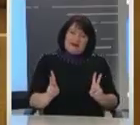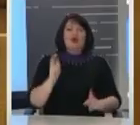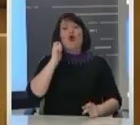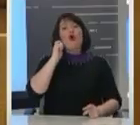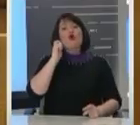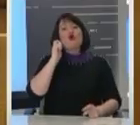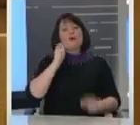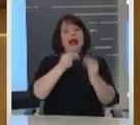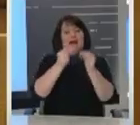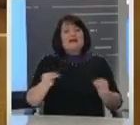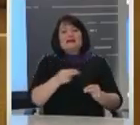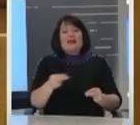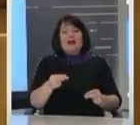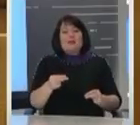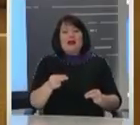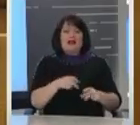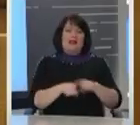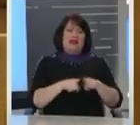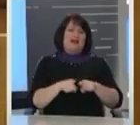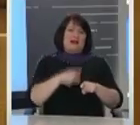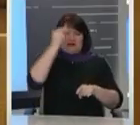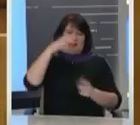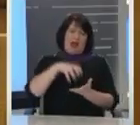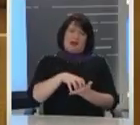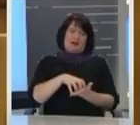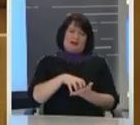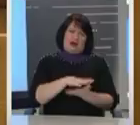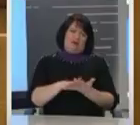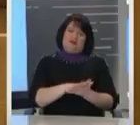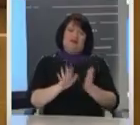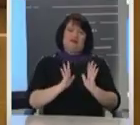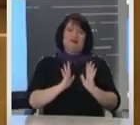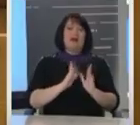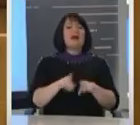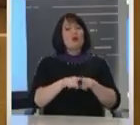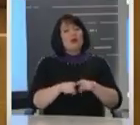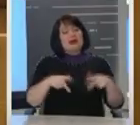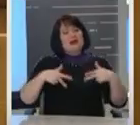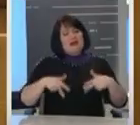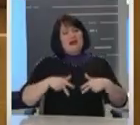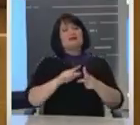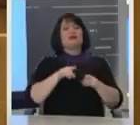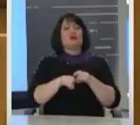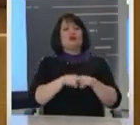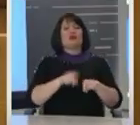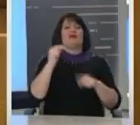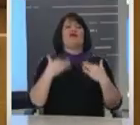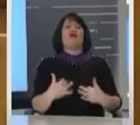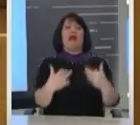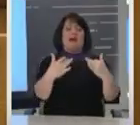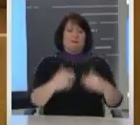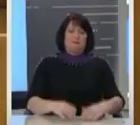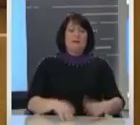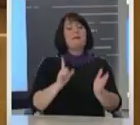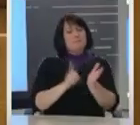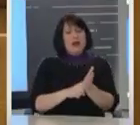θέμα της λύσης, δεν αφορά την Εκκλησία. Αφορά την κυβέρνηση, αφορά τη Βουλή. Πρέπει